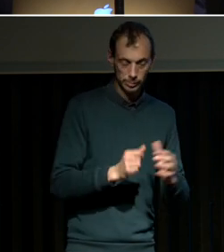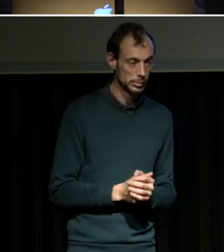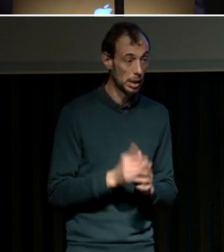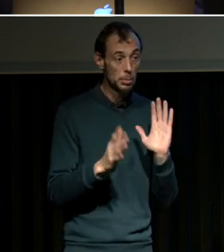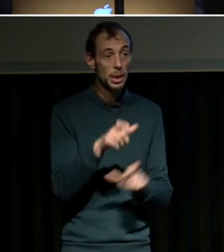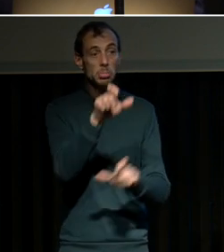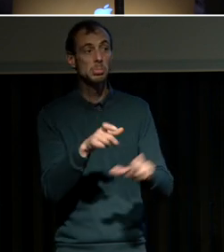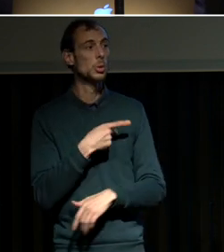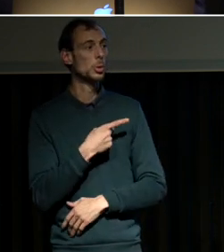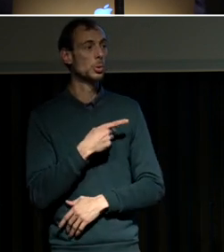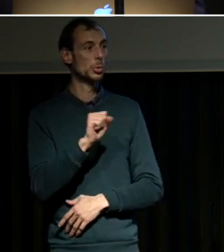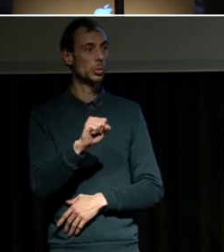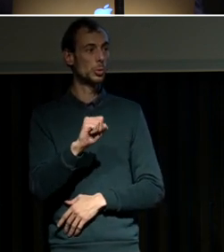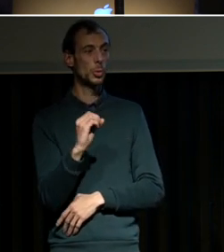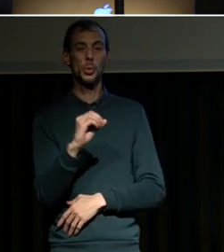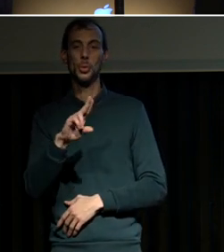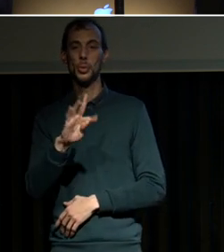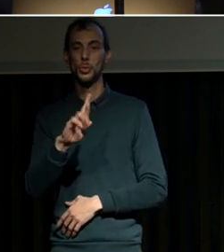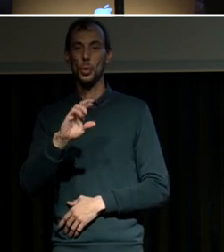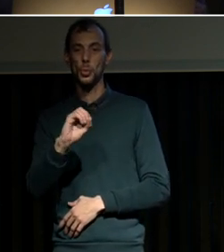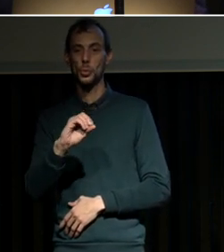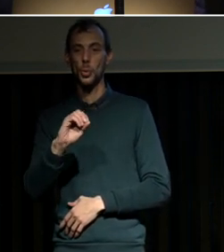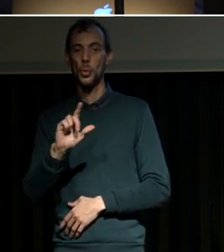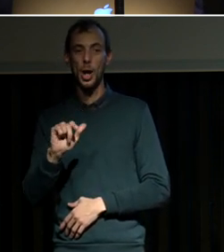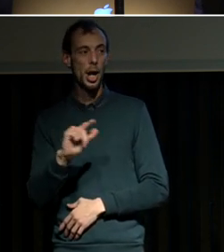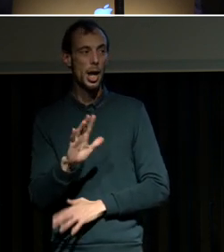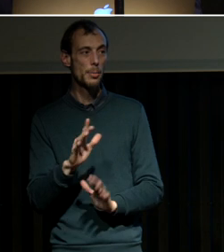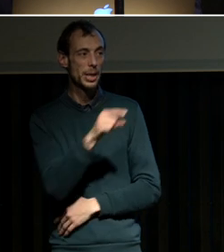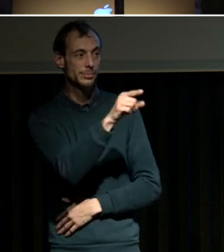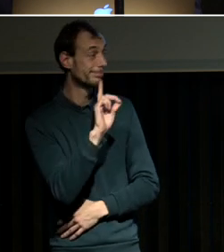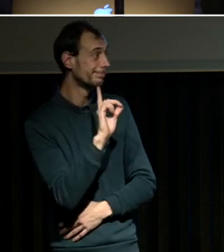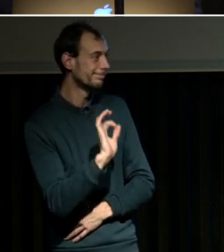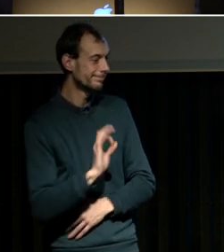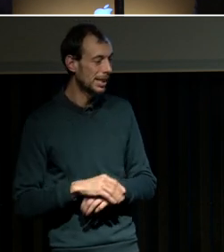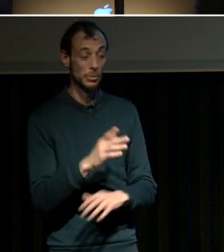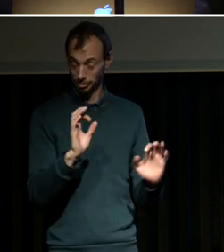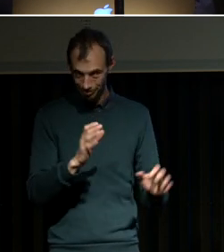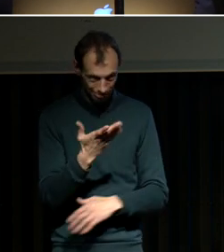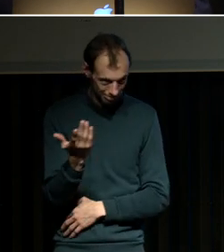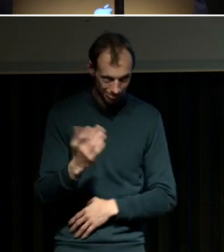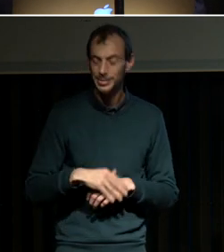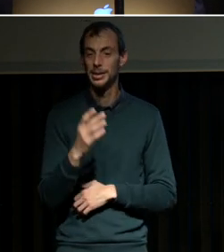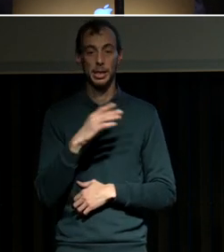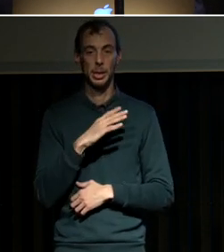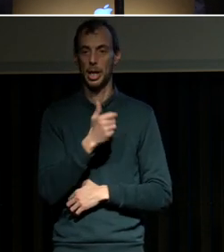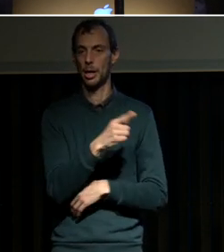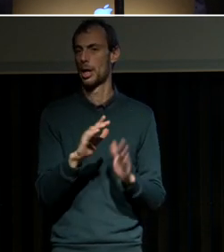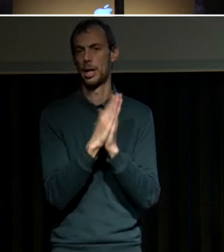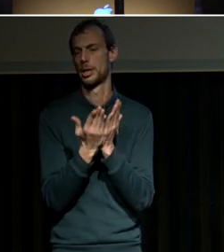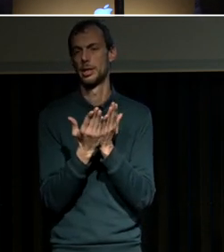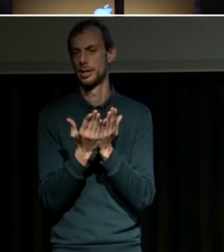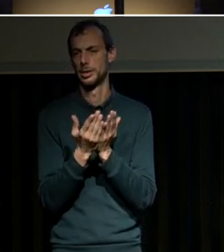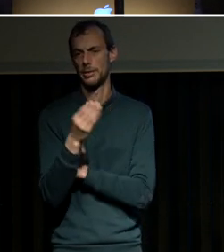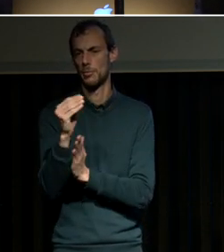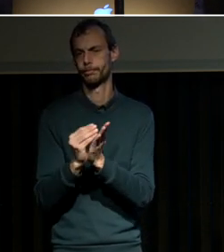est là, mais le docteur Sautreau, oui, il est juste derrière, a écrit un très beau livre qui est un livre qui permet